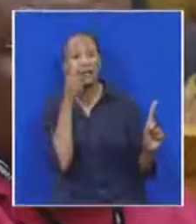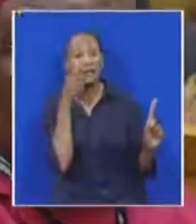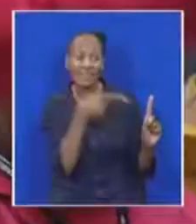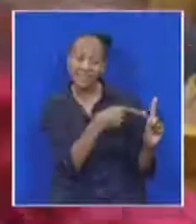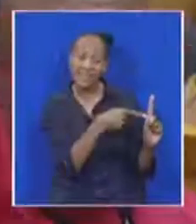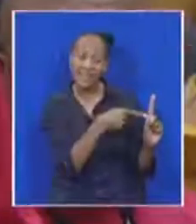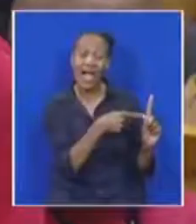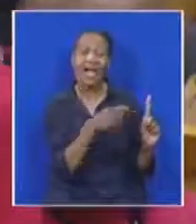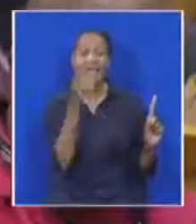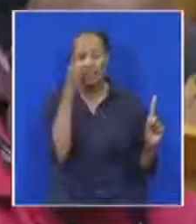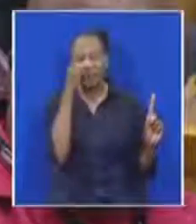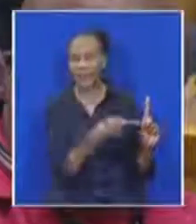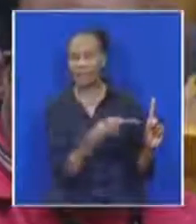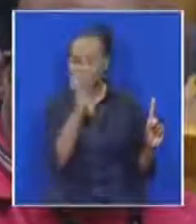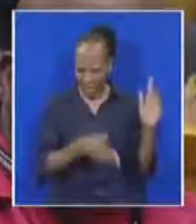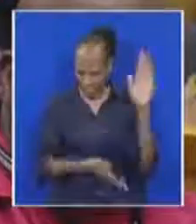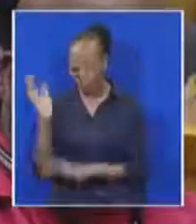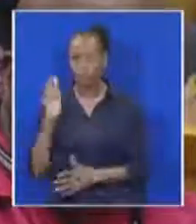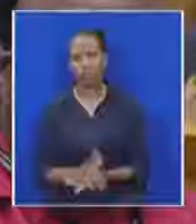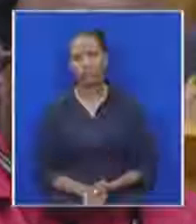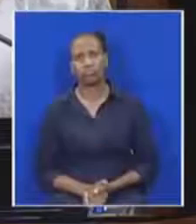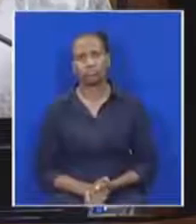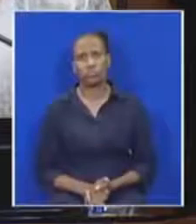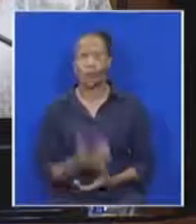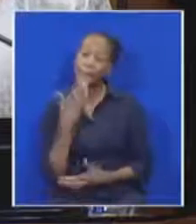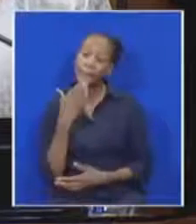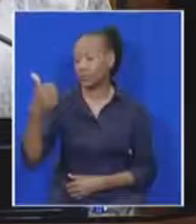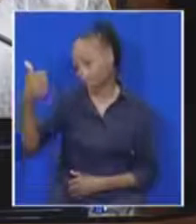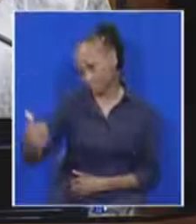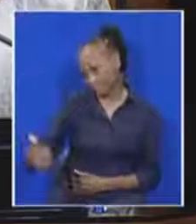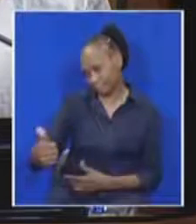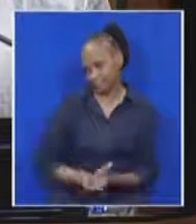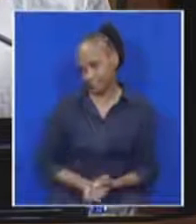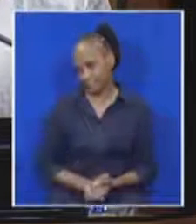must seat. Leave. Mm-hmm. Honorable Ndozi, take your seat.